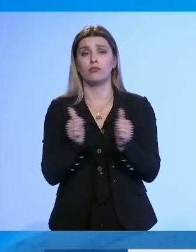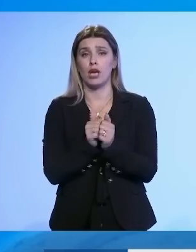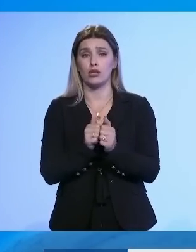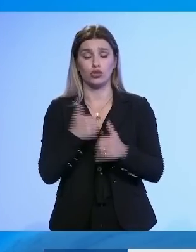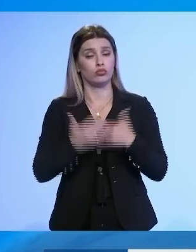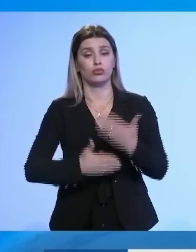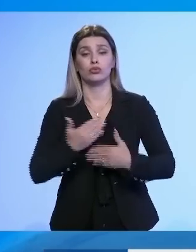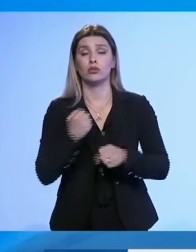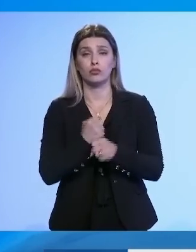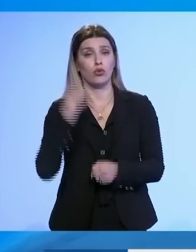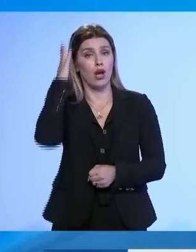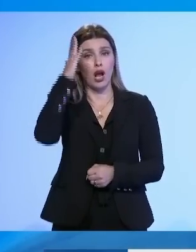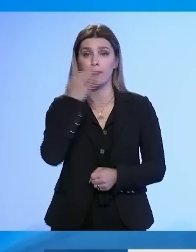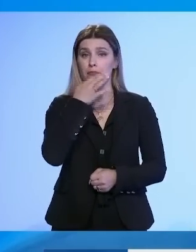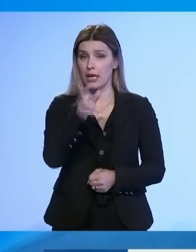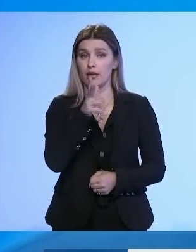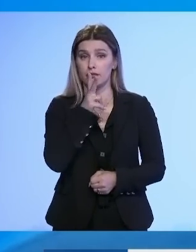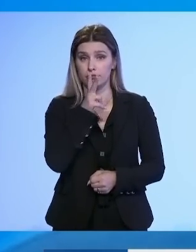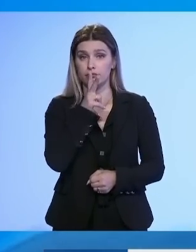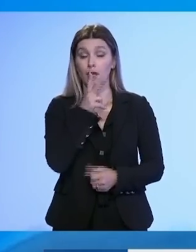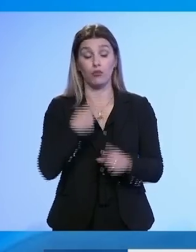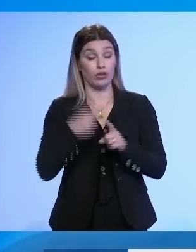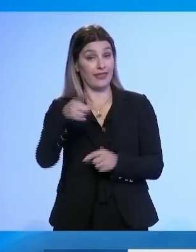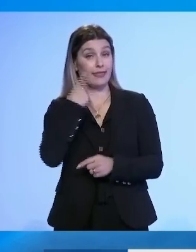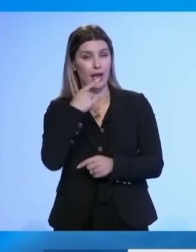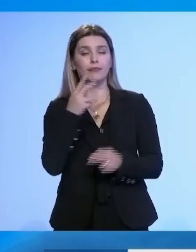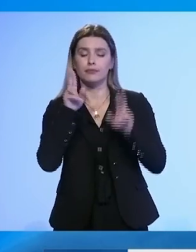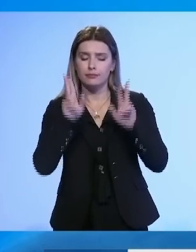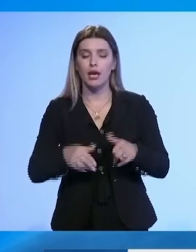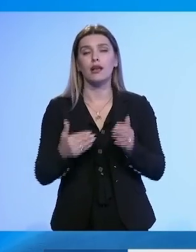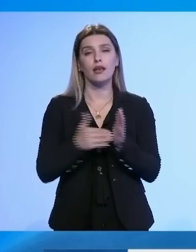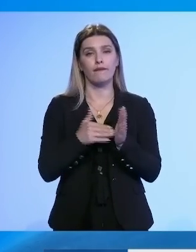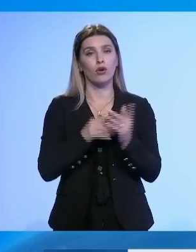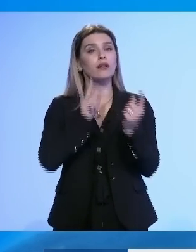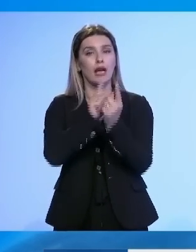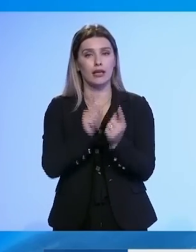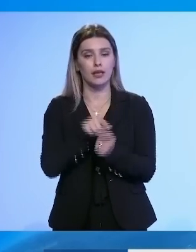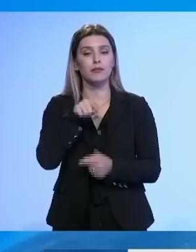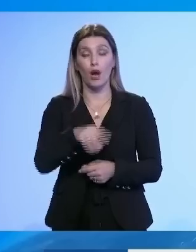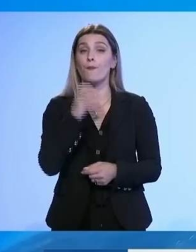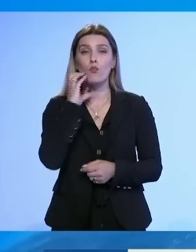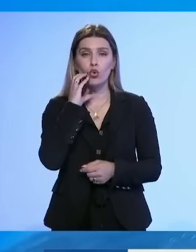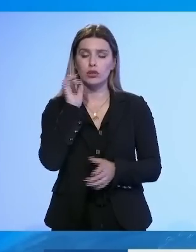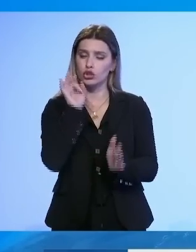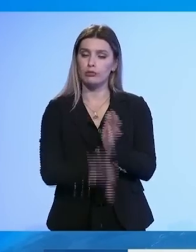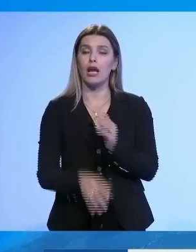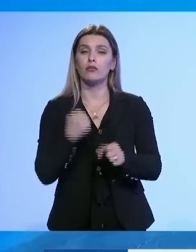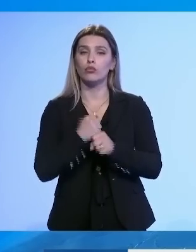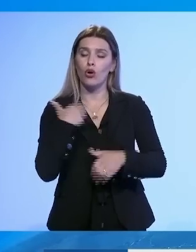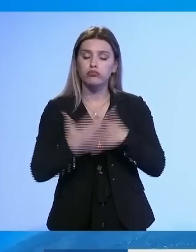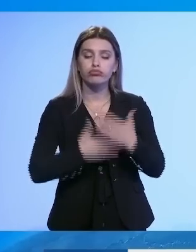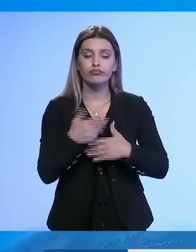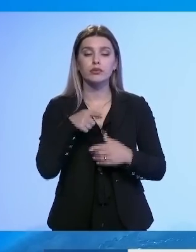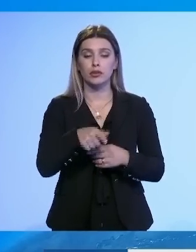drejt një të ardhmeje më të mirë. Kurti po ashtu thot se kanë nevojë për takime në Bruksel për zbatimin urgent, të plot dhe